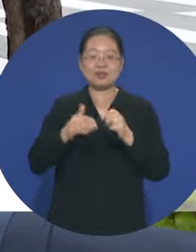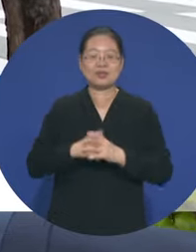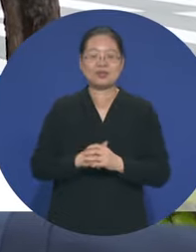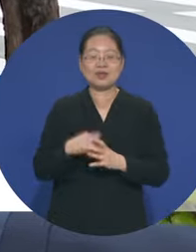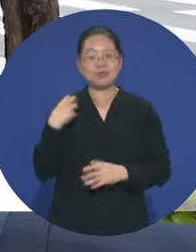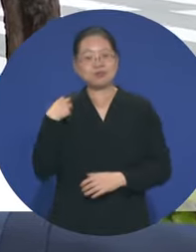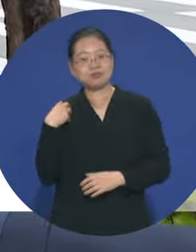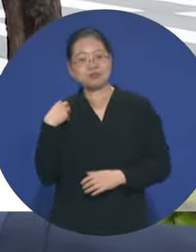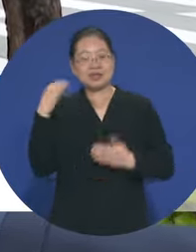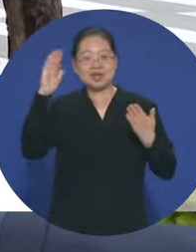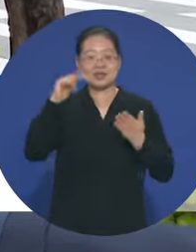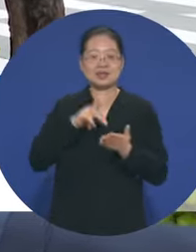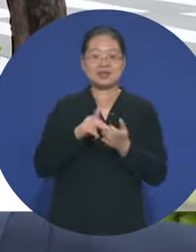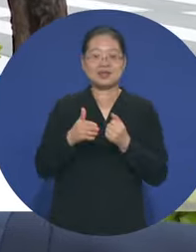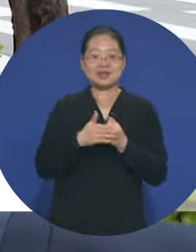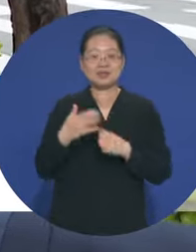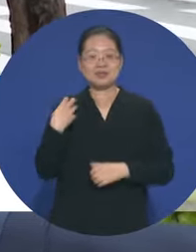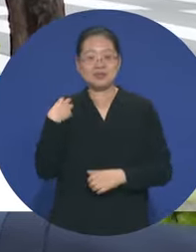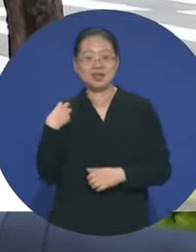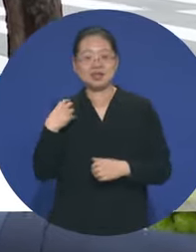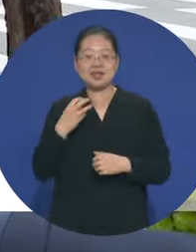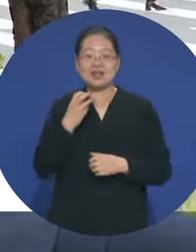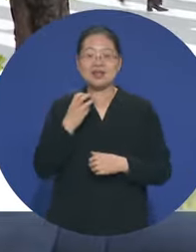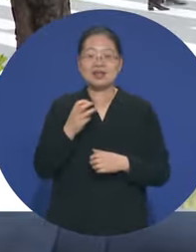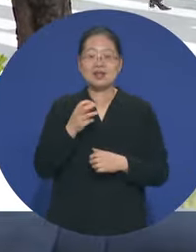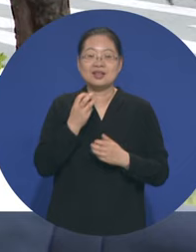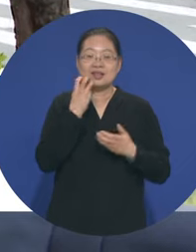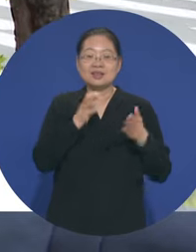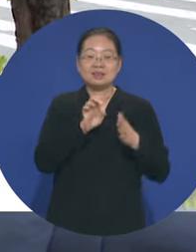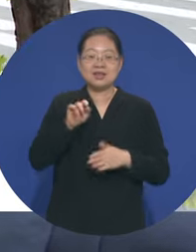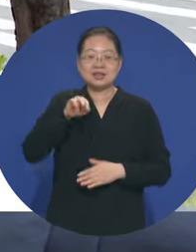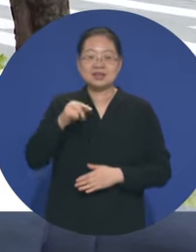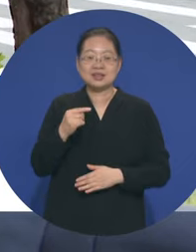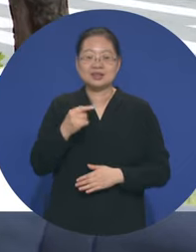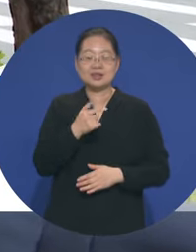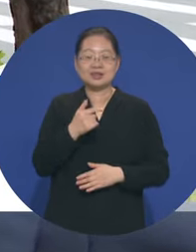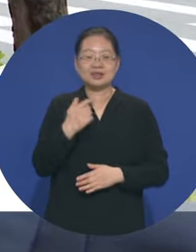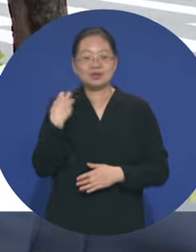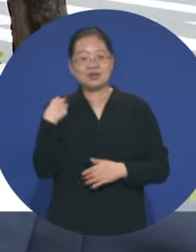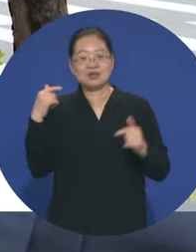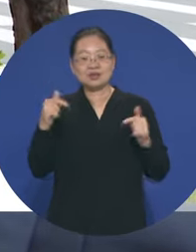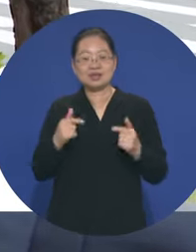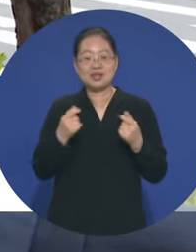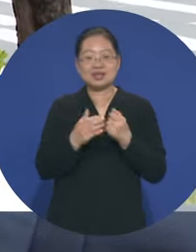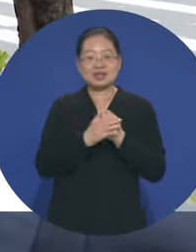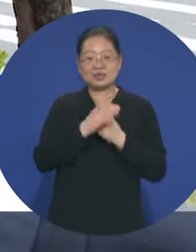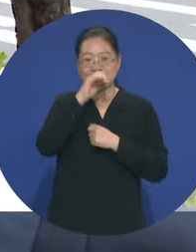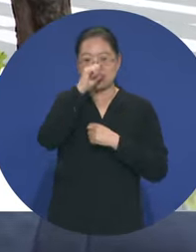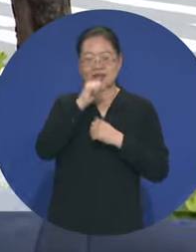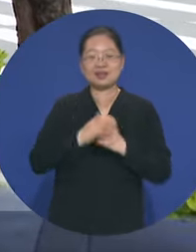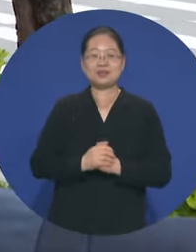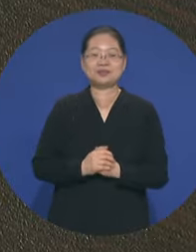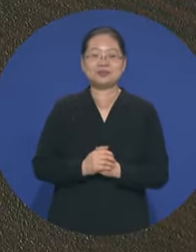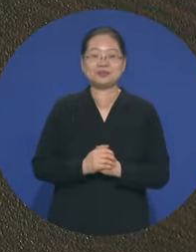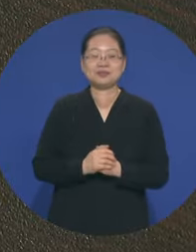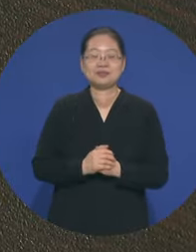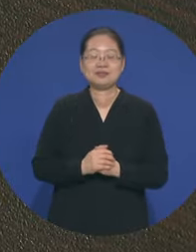그래서 사실 부담이 학생이니까 많이 되는 편이에요. 경기 패스 하면은 너무 부담이 줄어들 것 같아서 좋을 것